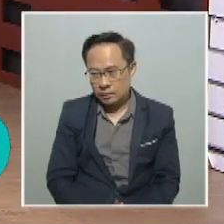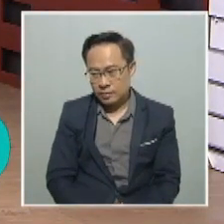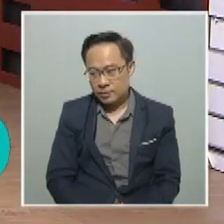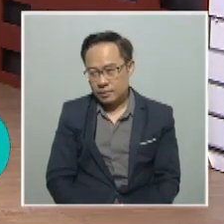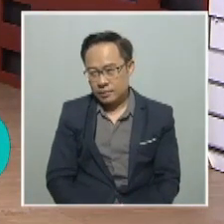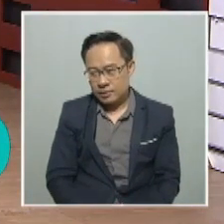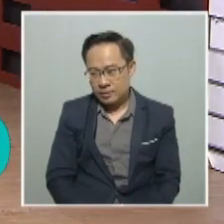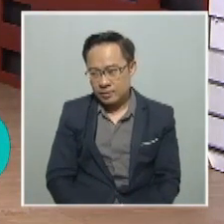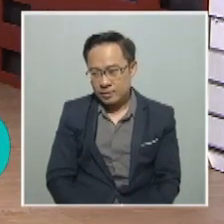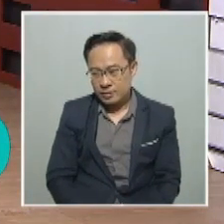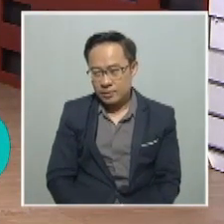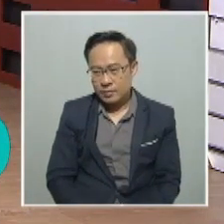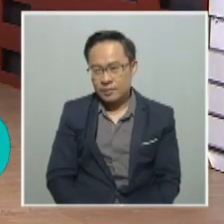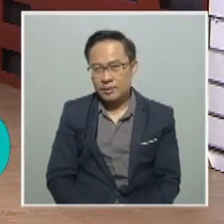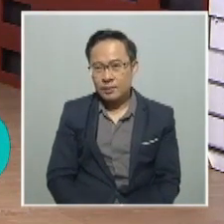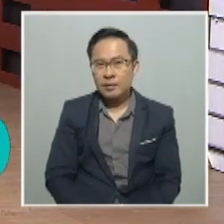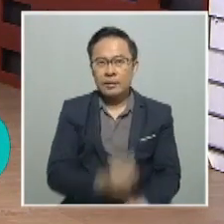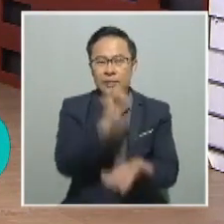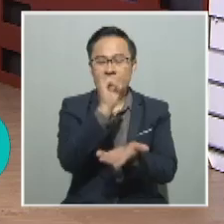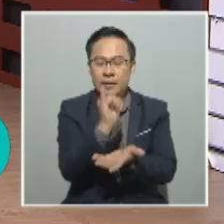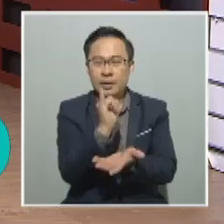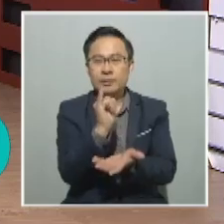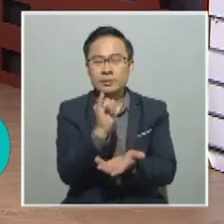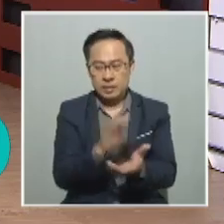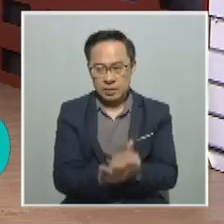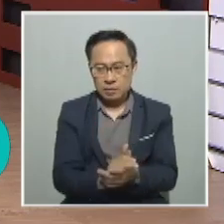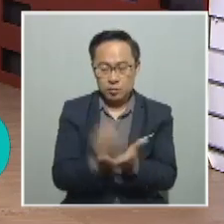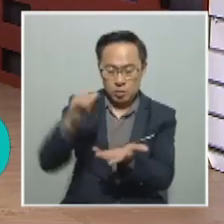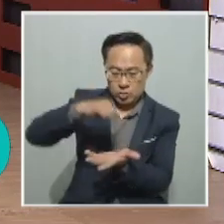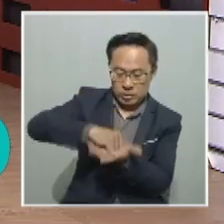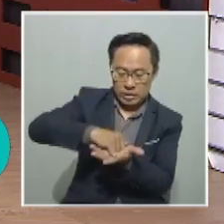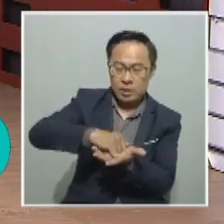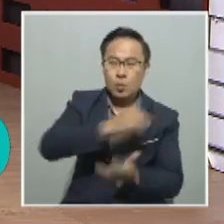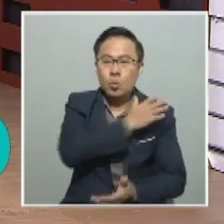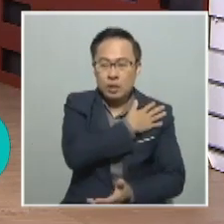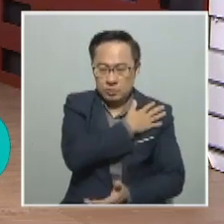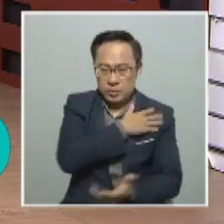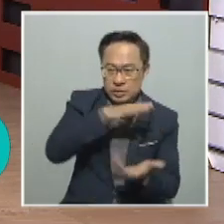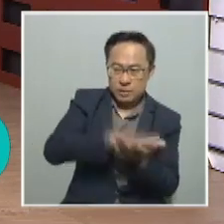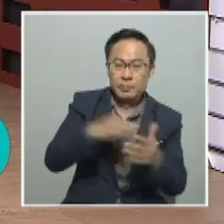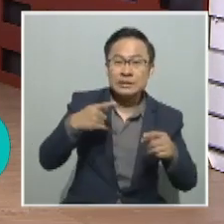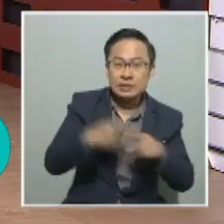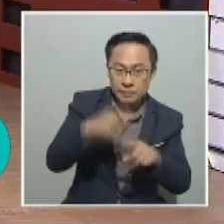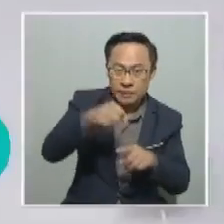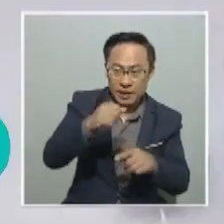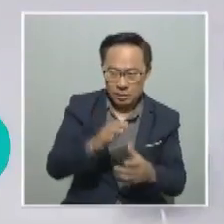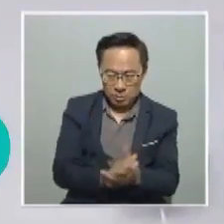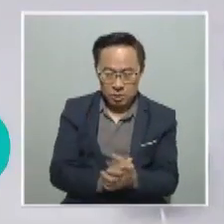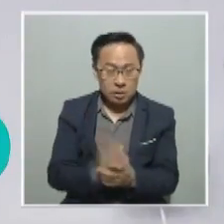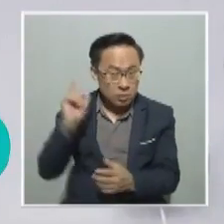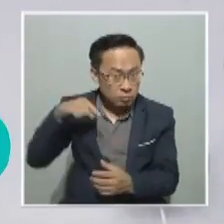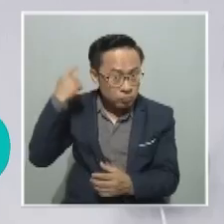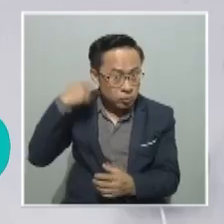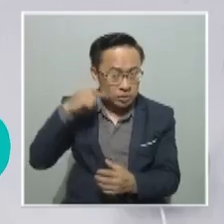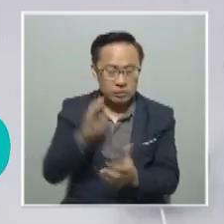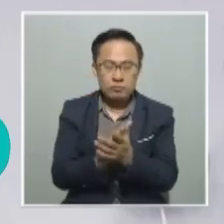องหงาย คืออย่างนี้ต้องคิดอย่างนี้ฮะพอเวลาเรานอนตะแคงอ ่ ะไหล่มันโดนทับ เออจริง แล้วผู้หญิงที่สูงอายุอย่